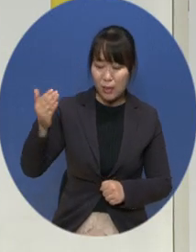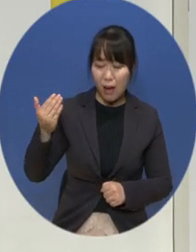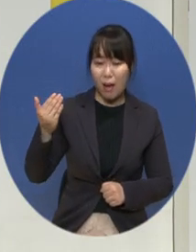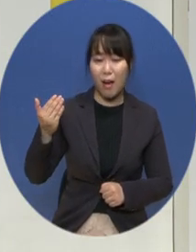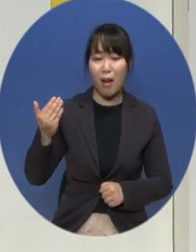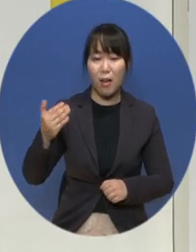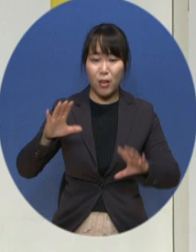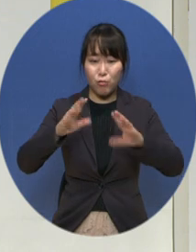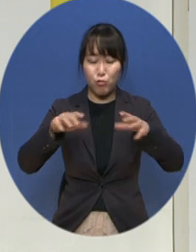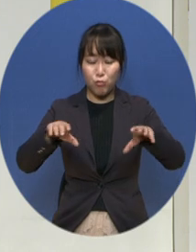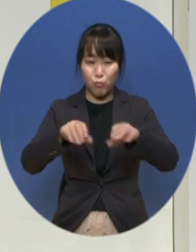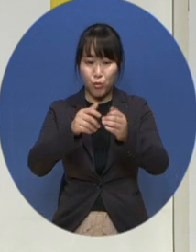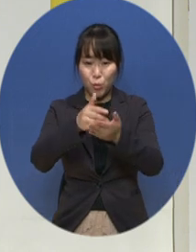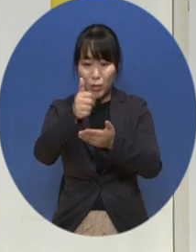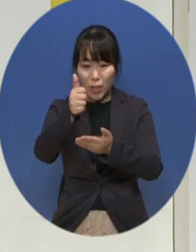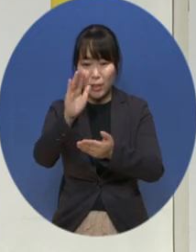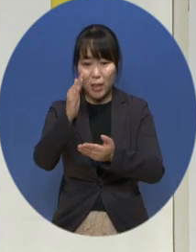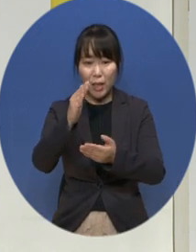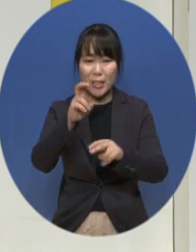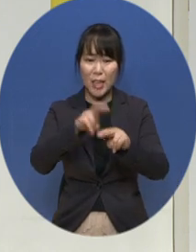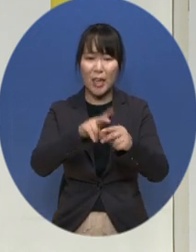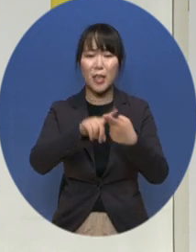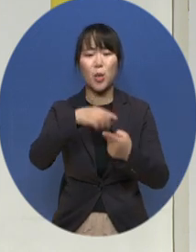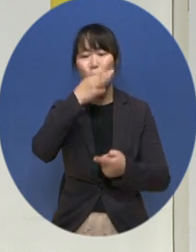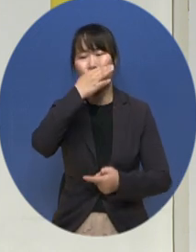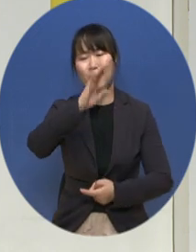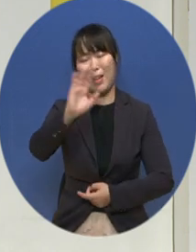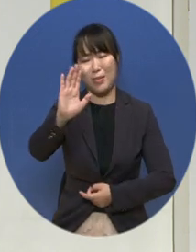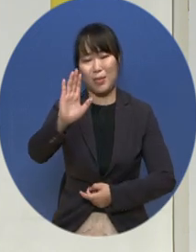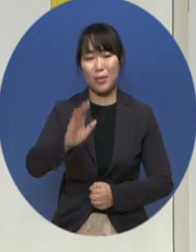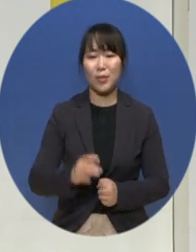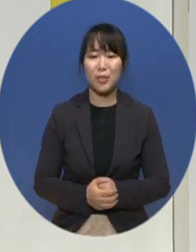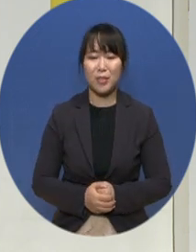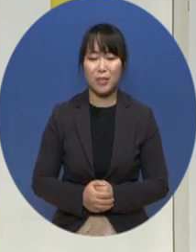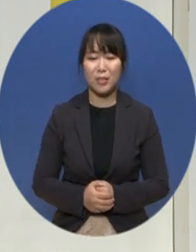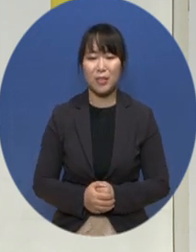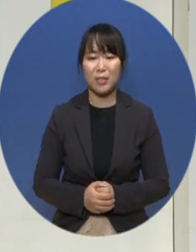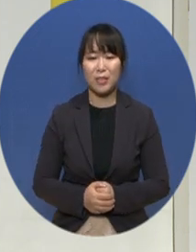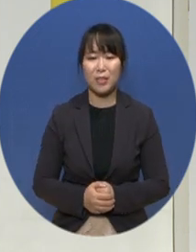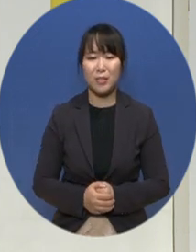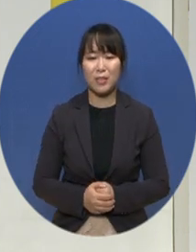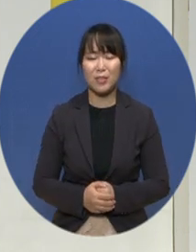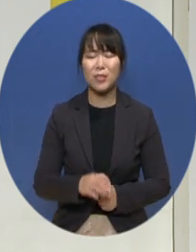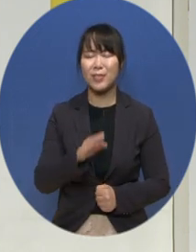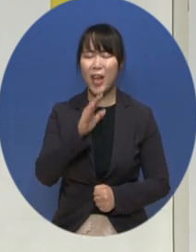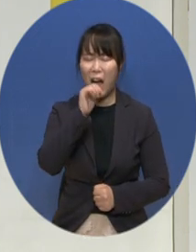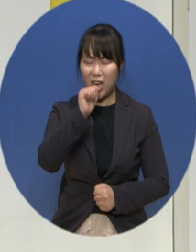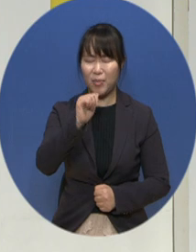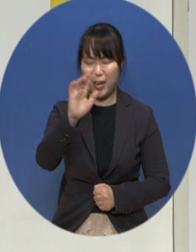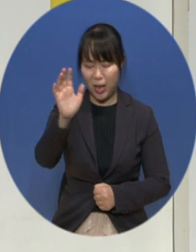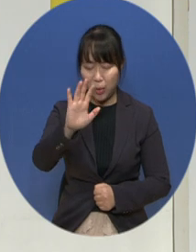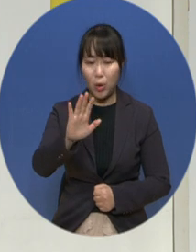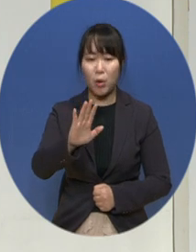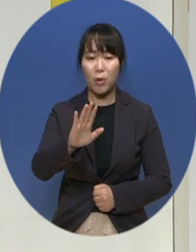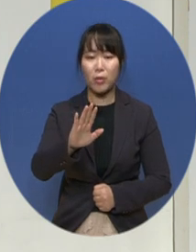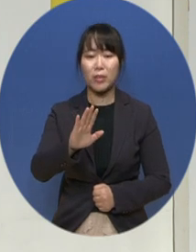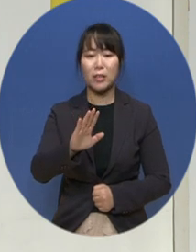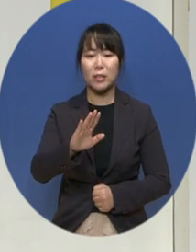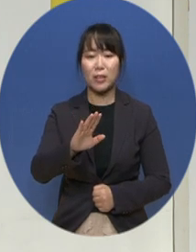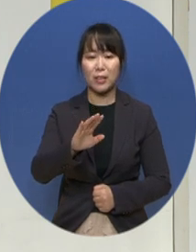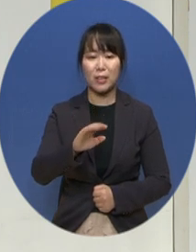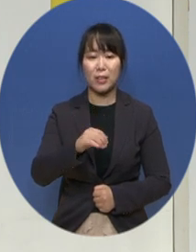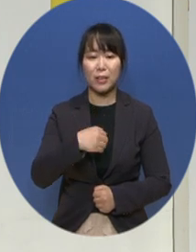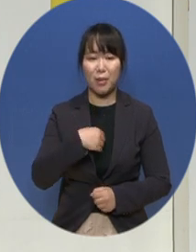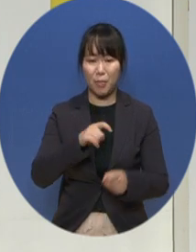있던 그 자리에 대한 60 문 마리나가 됐지만 그 검에 은 결코 아니고 그건 c 오르지 뭐 이